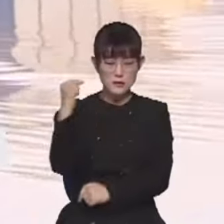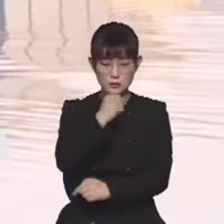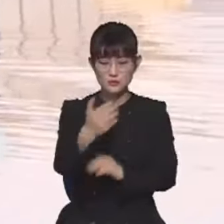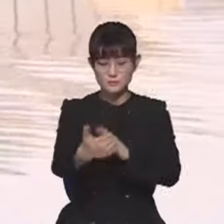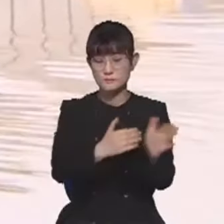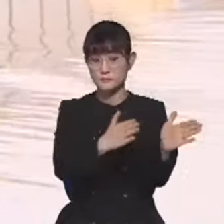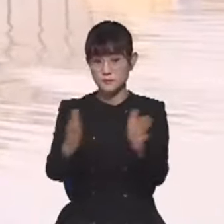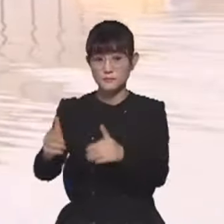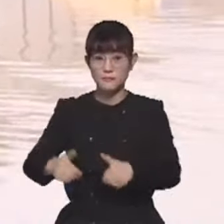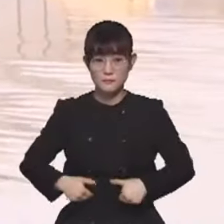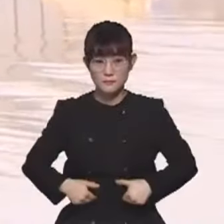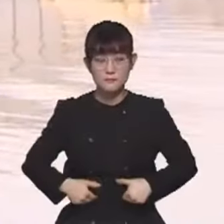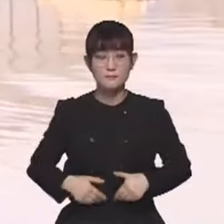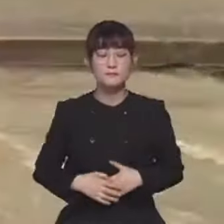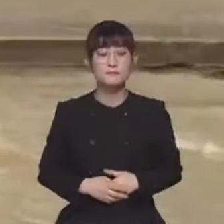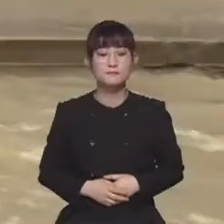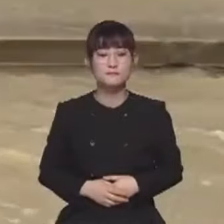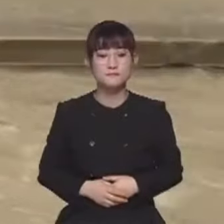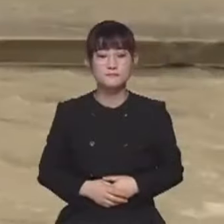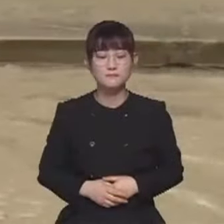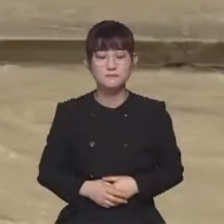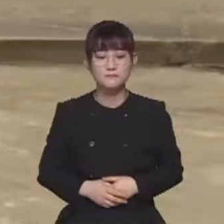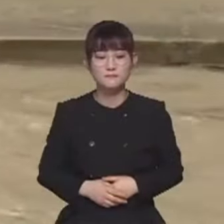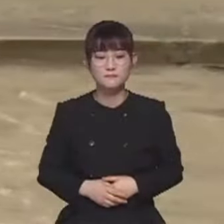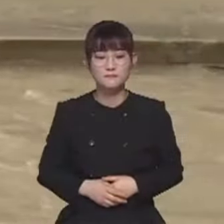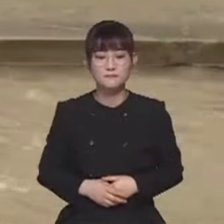대비가 필요합니다 KBC 임경섭 있니다